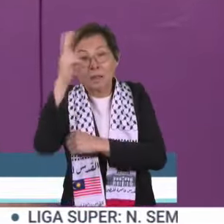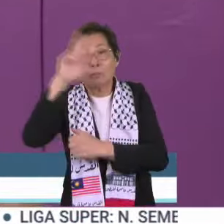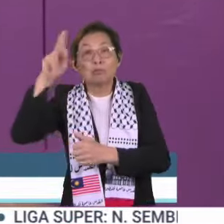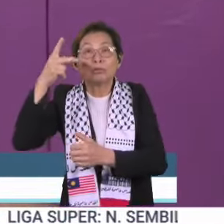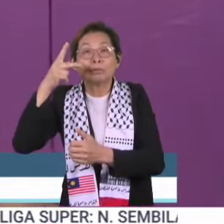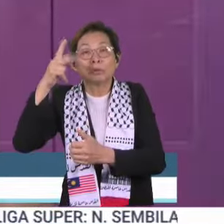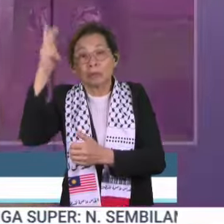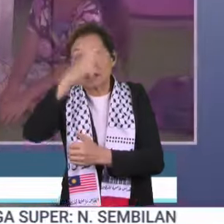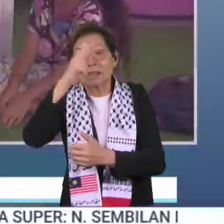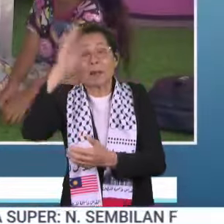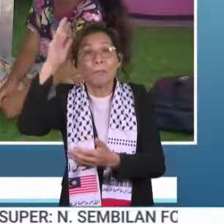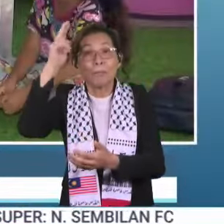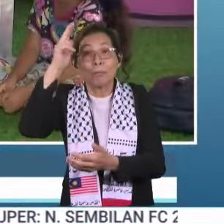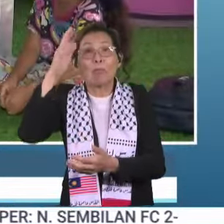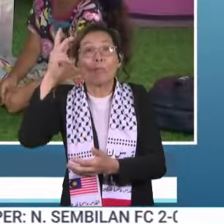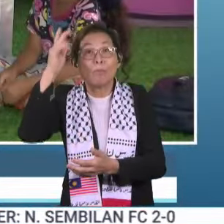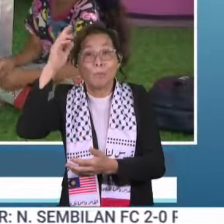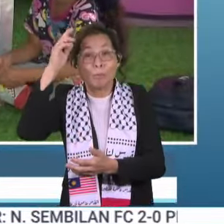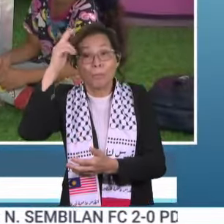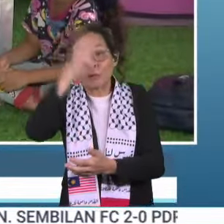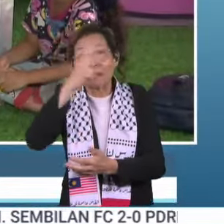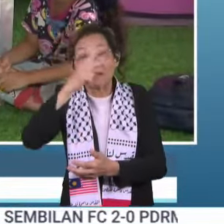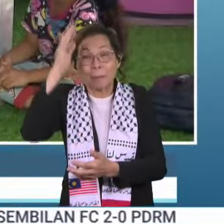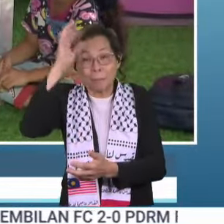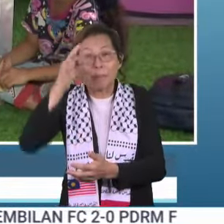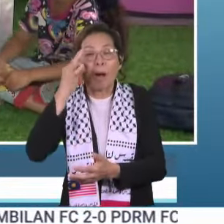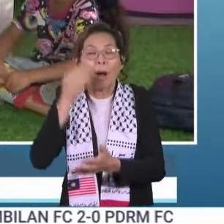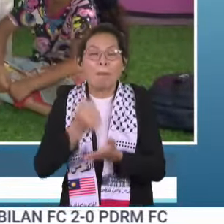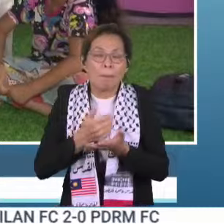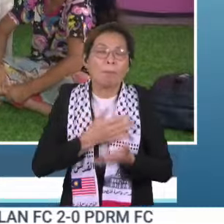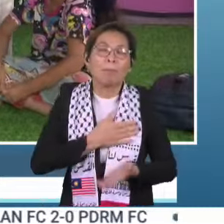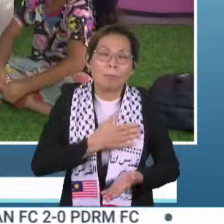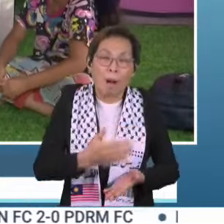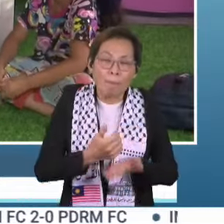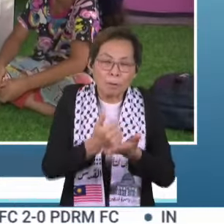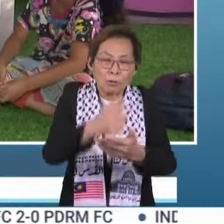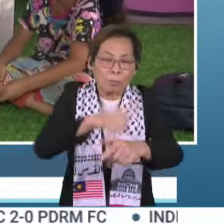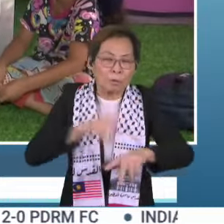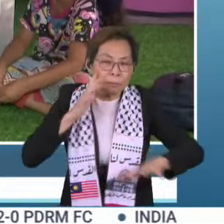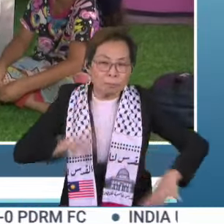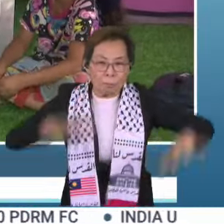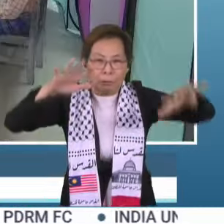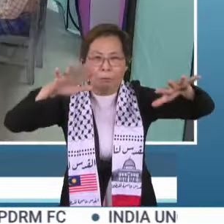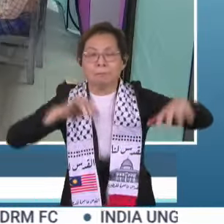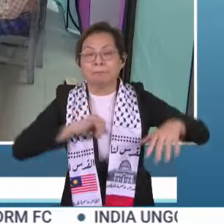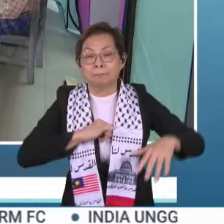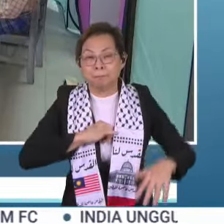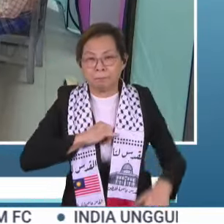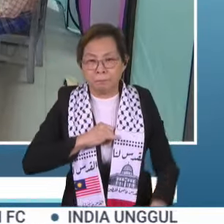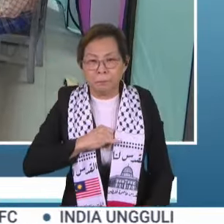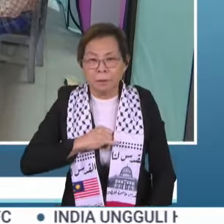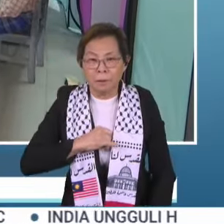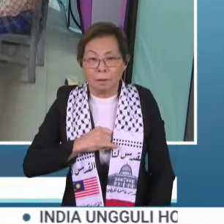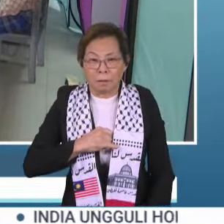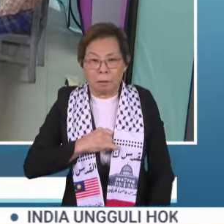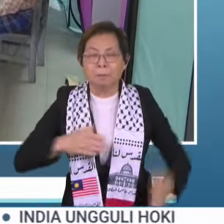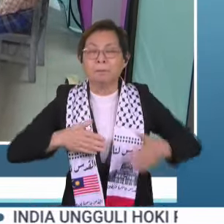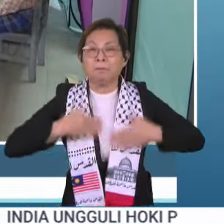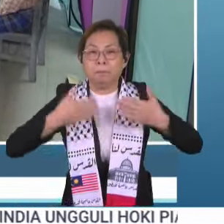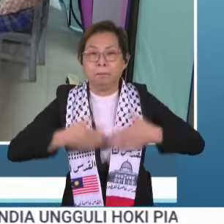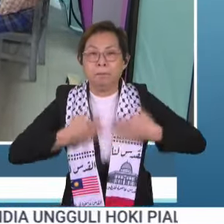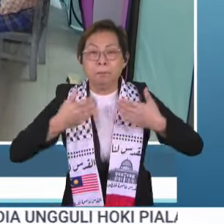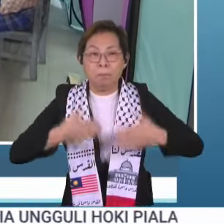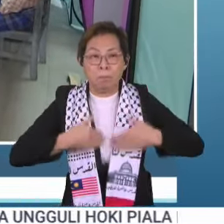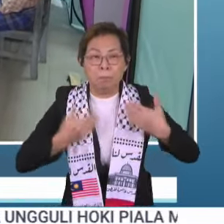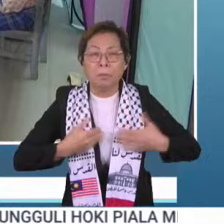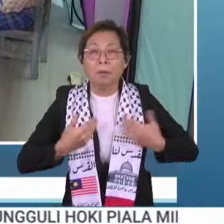pusat yang sudi memberi bantuan kepada masa banjir dengan tangan yang terbuka saya berbes berbesar hati menerima